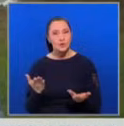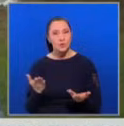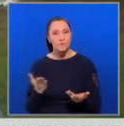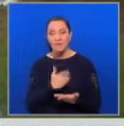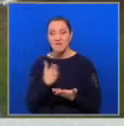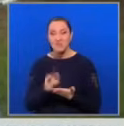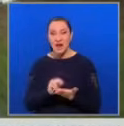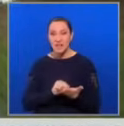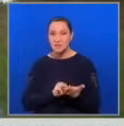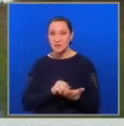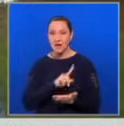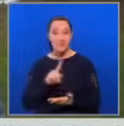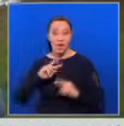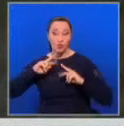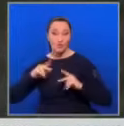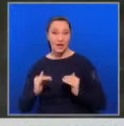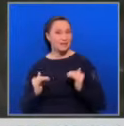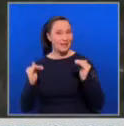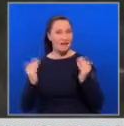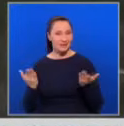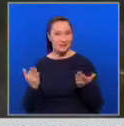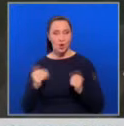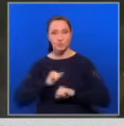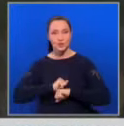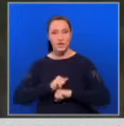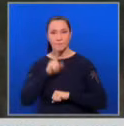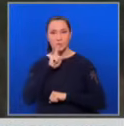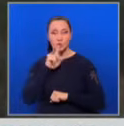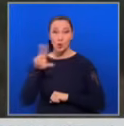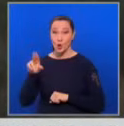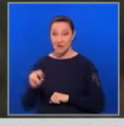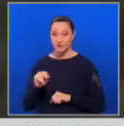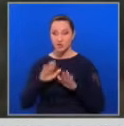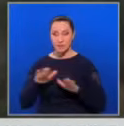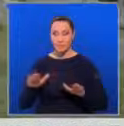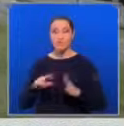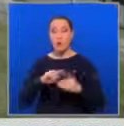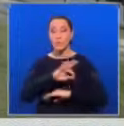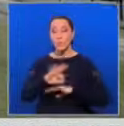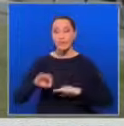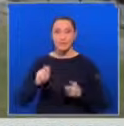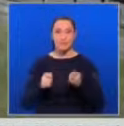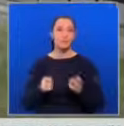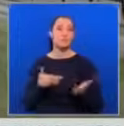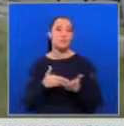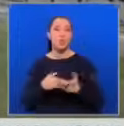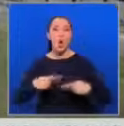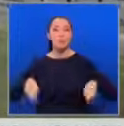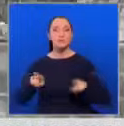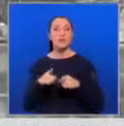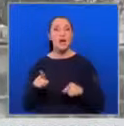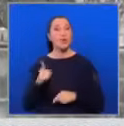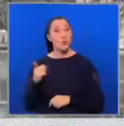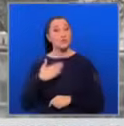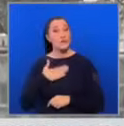в крайна сметка не не отговаря на стандартите от общината в приморско казват че забавянето на проекта за ремонт се дължи на областния управител той пък